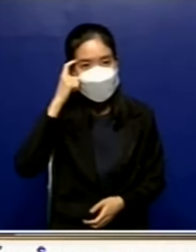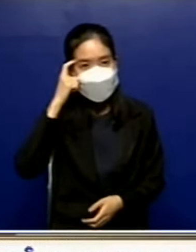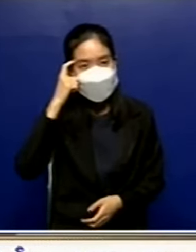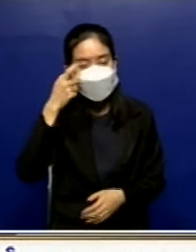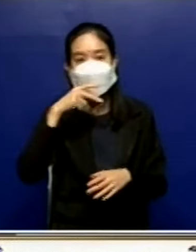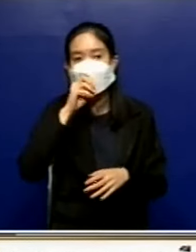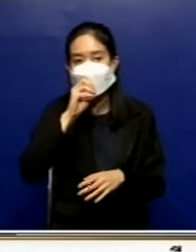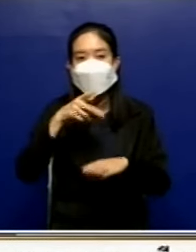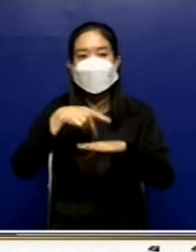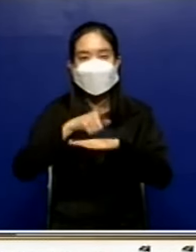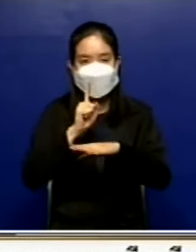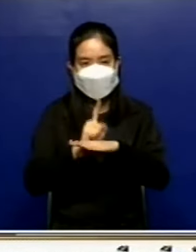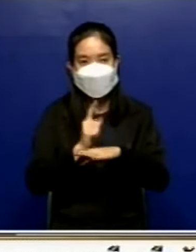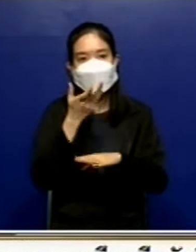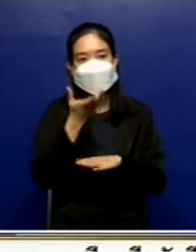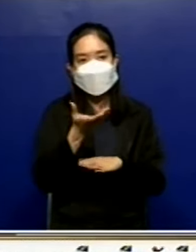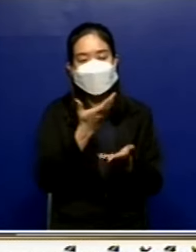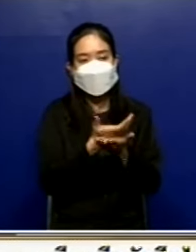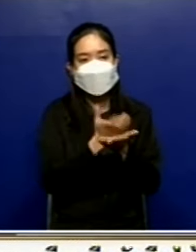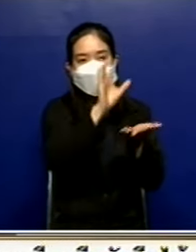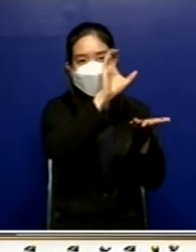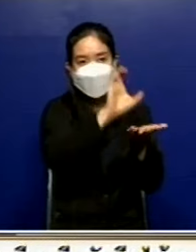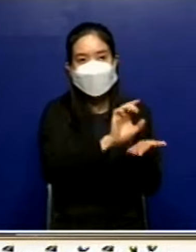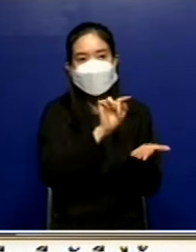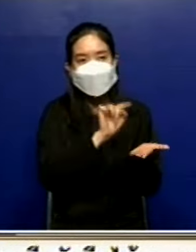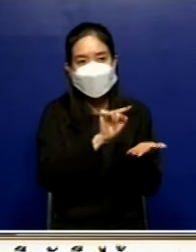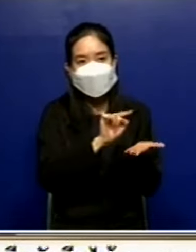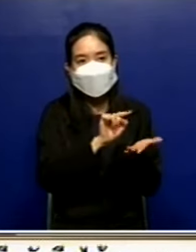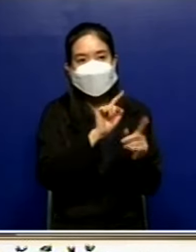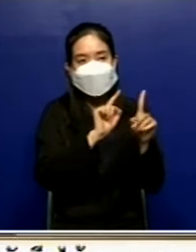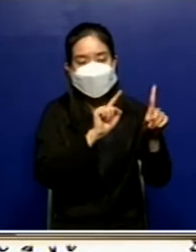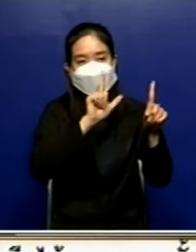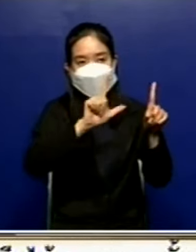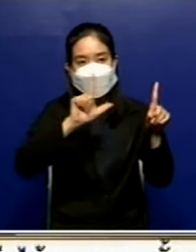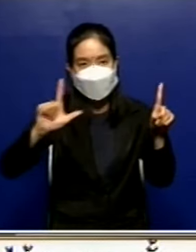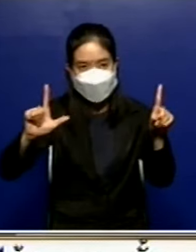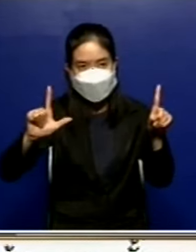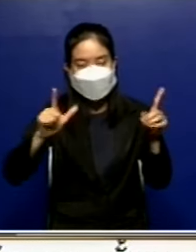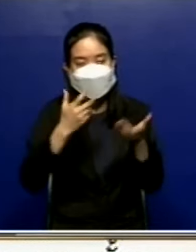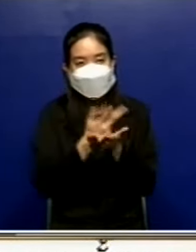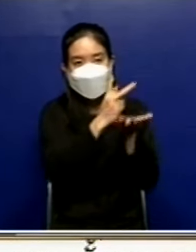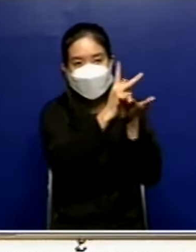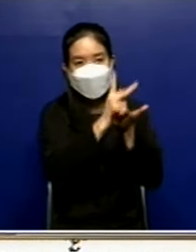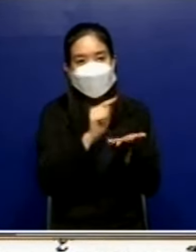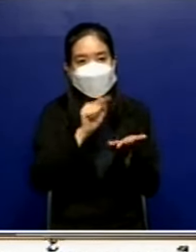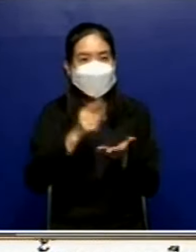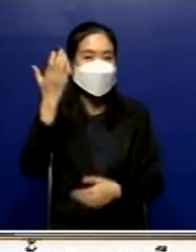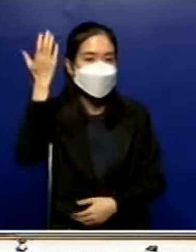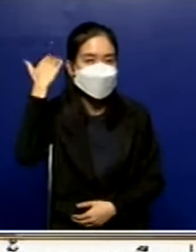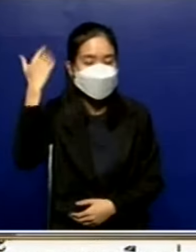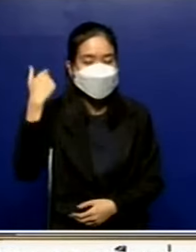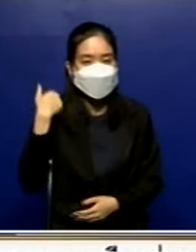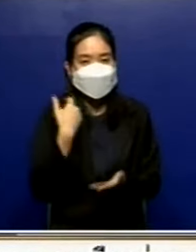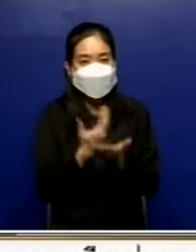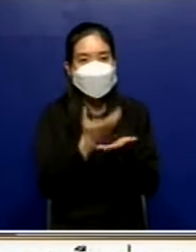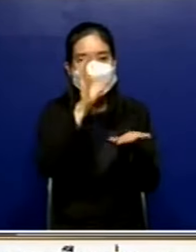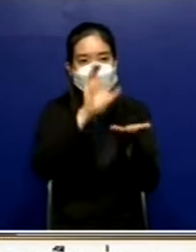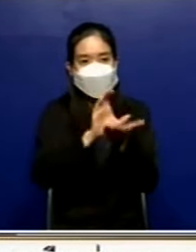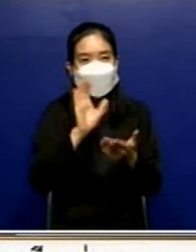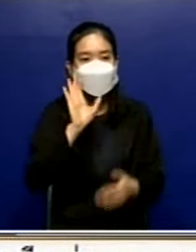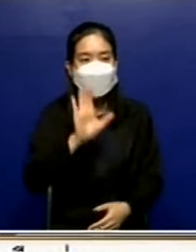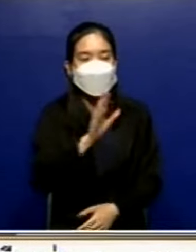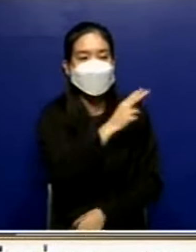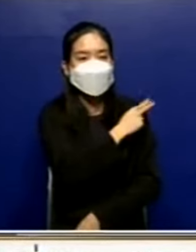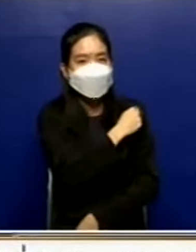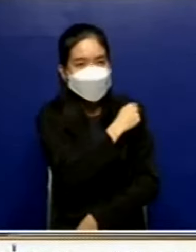ท่ประทานครับในงบ 1 ล้านล้านเงินกู้ที่ผ่านมามีงบสาธาสุอยู่ 4